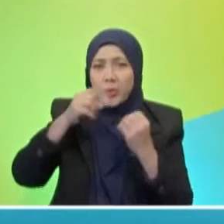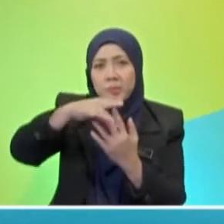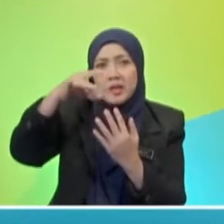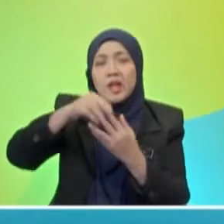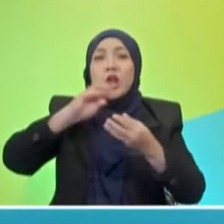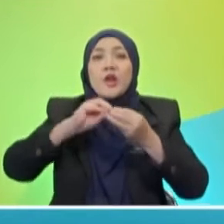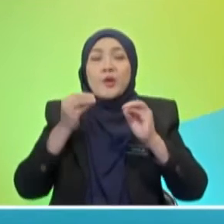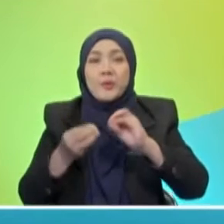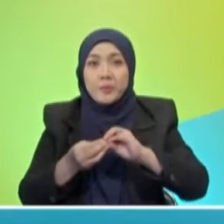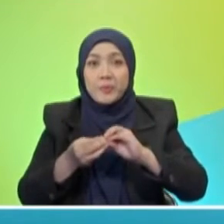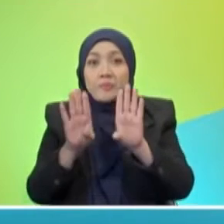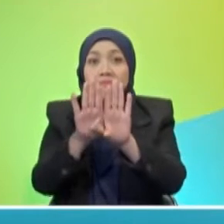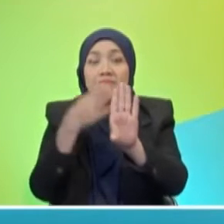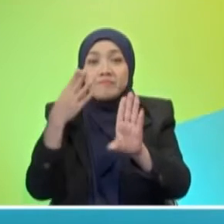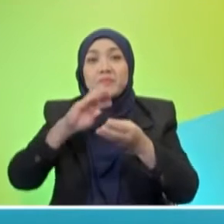Alif?